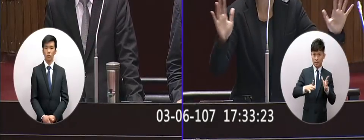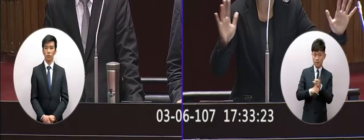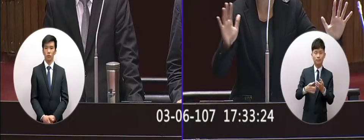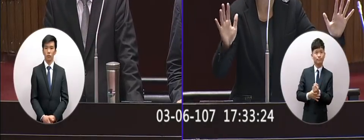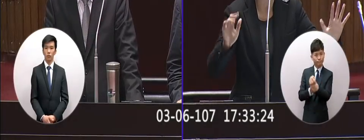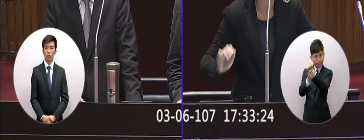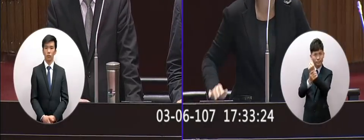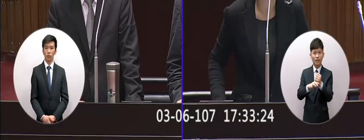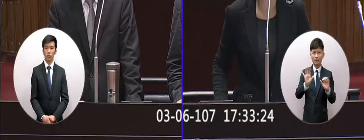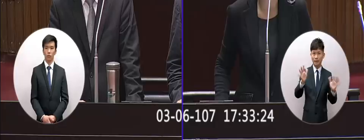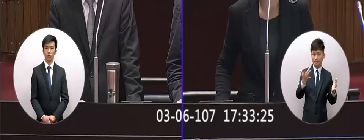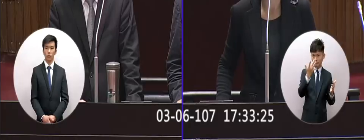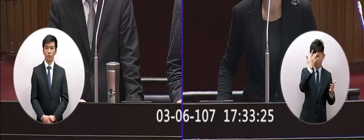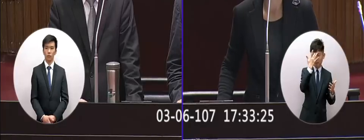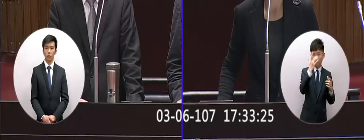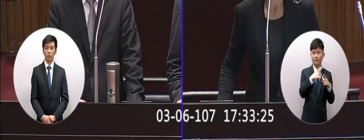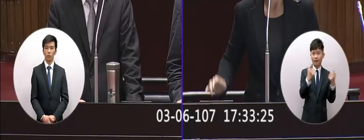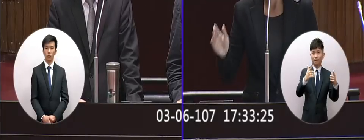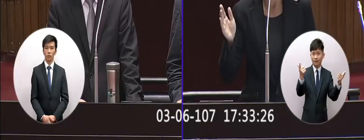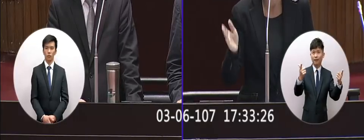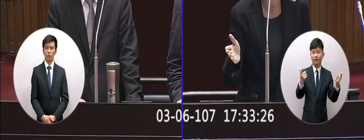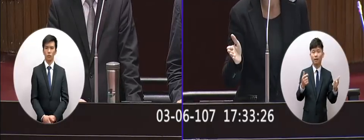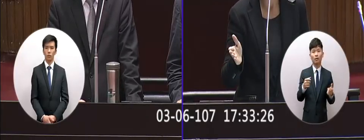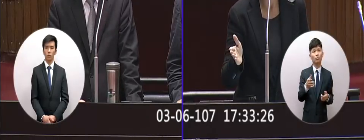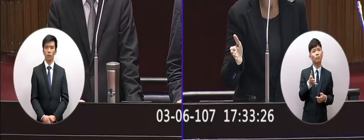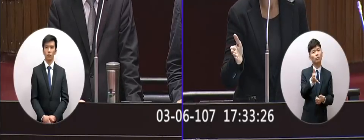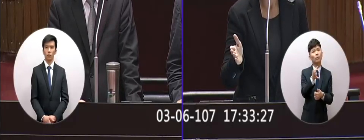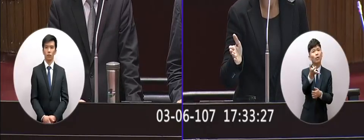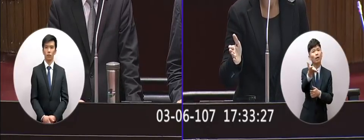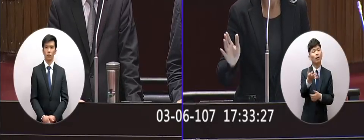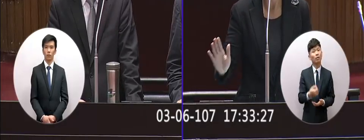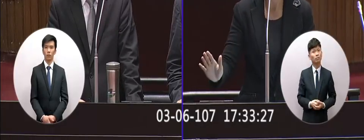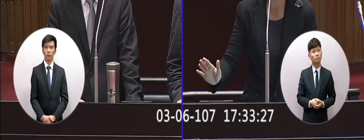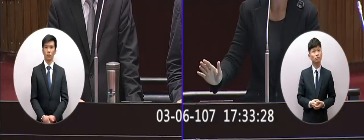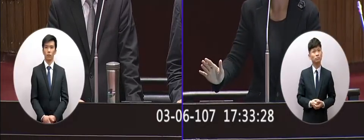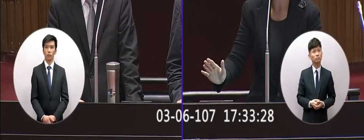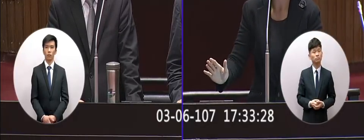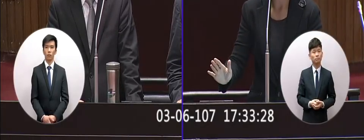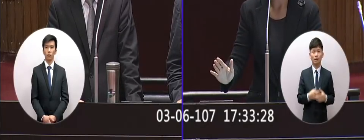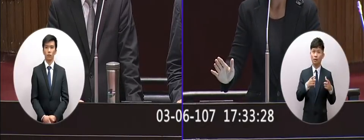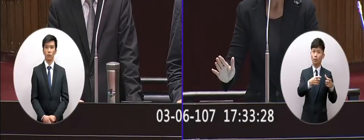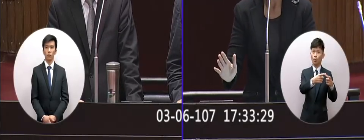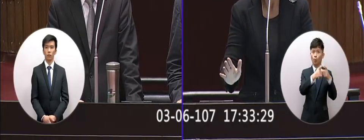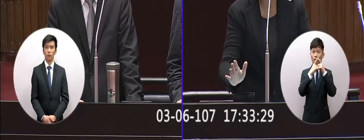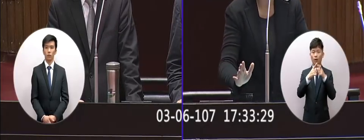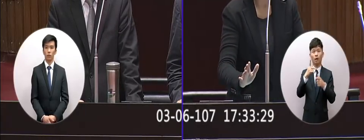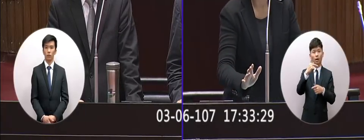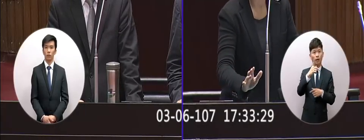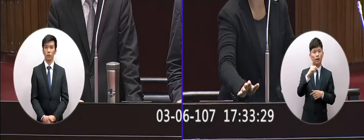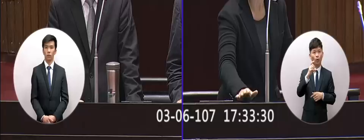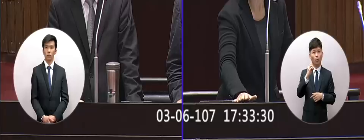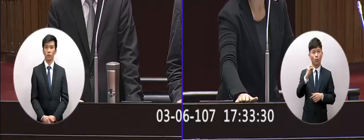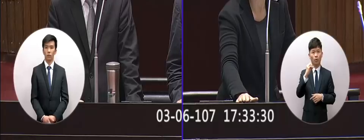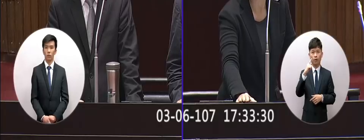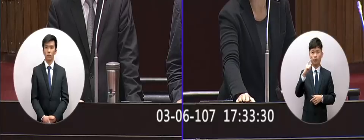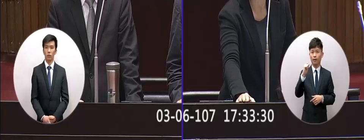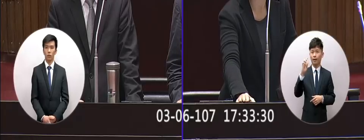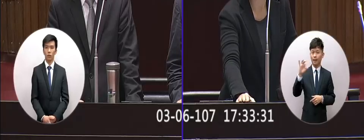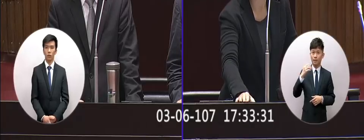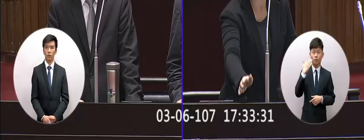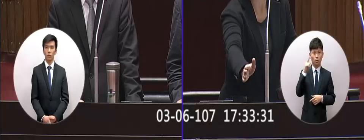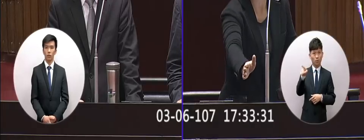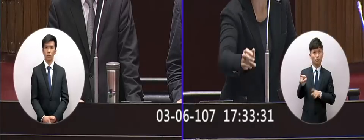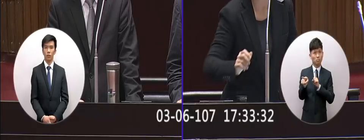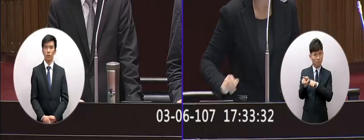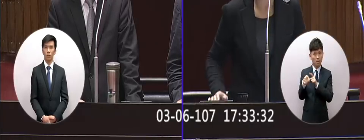这真的会有很大的冲击。为什么？古拉斯委员，因为如果要让你这样做